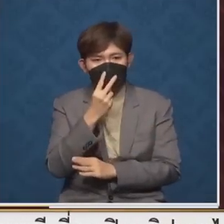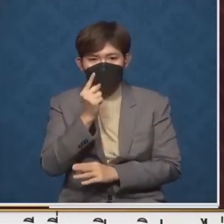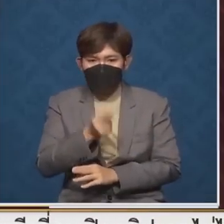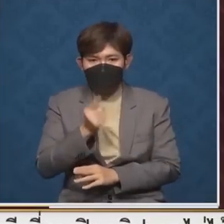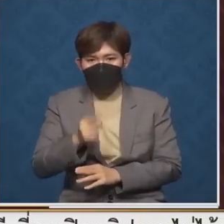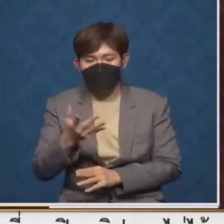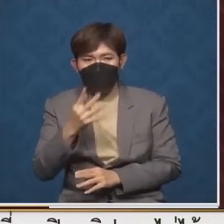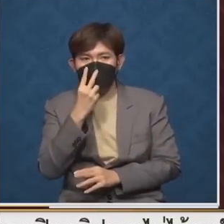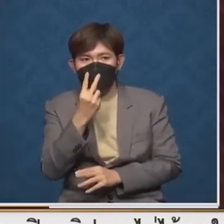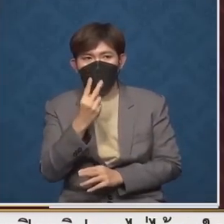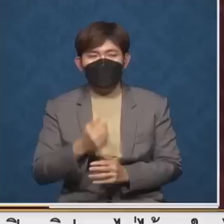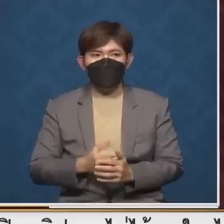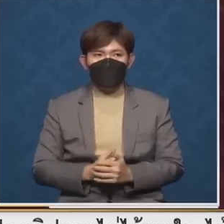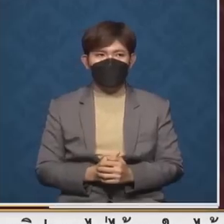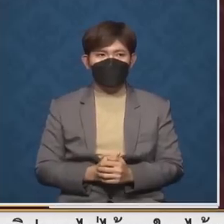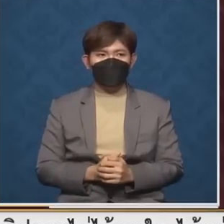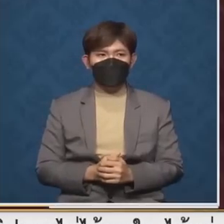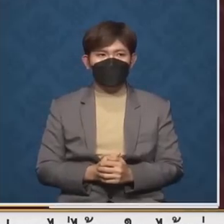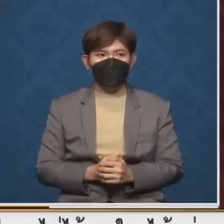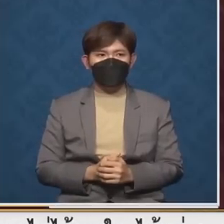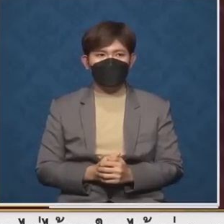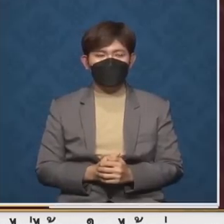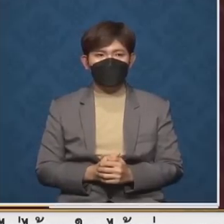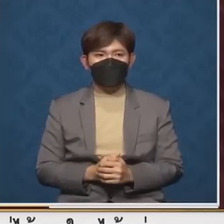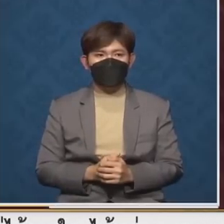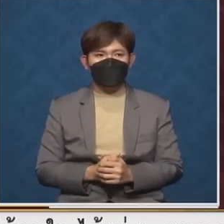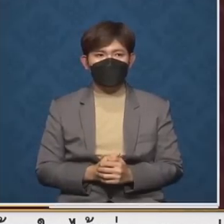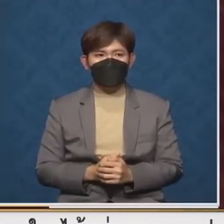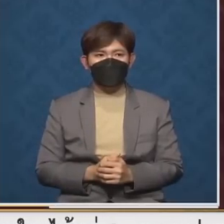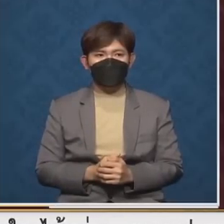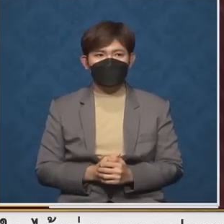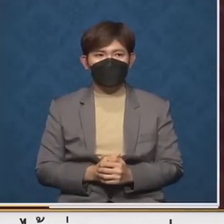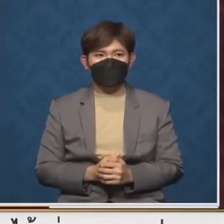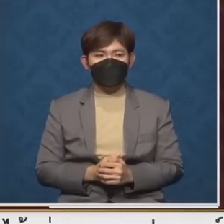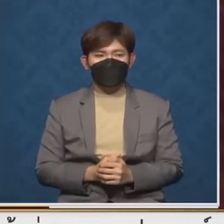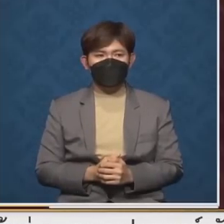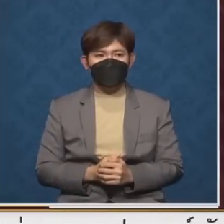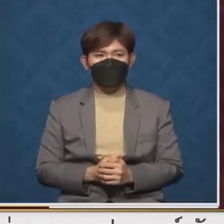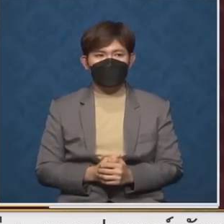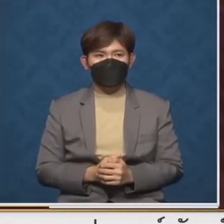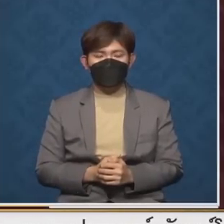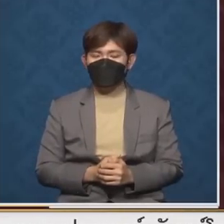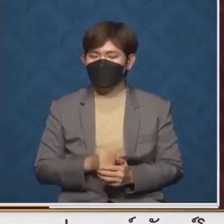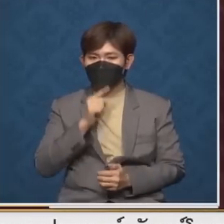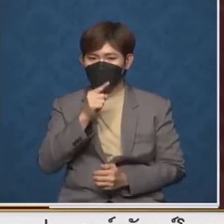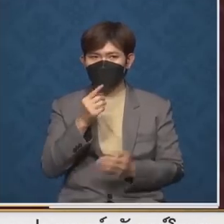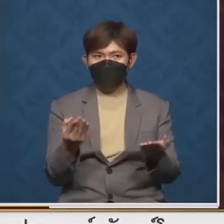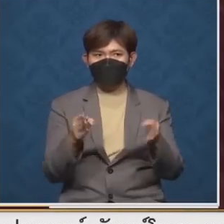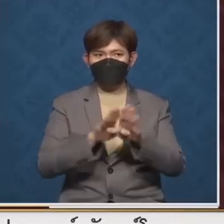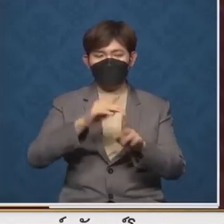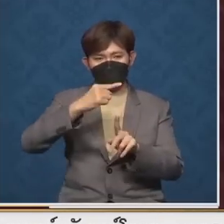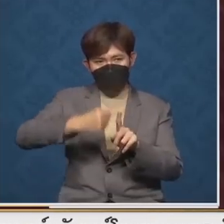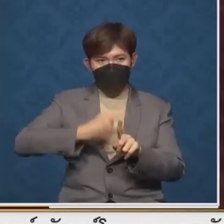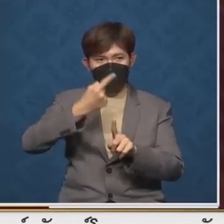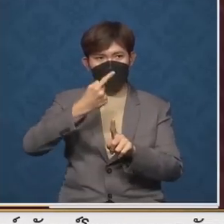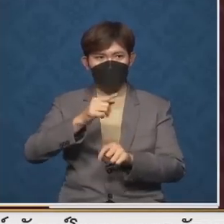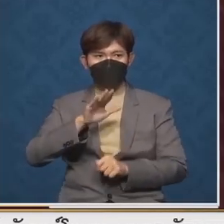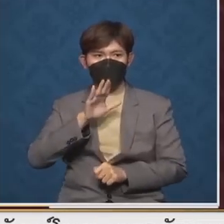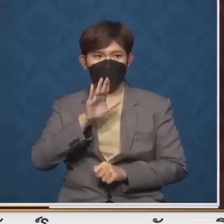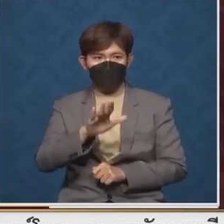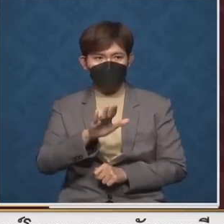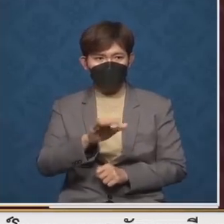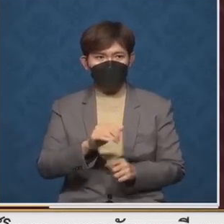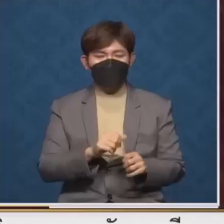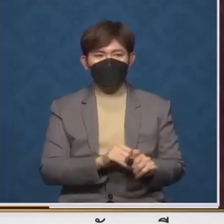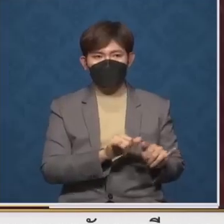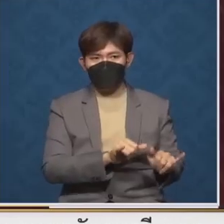หอไม่จรงครับแผ่นต่ไปครับกำหนดการสั่งปิด 1 เดือนครั ห้ามย้ายแงงานใจเงิ